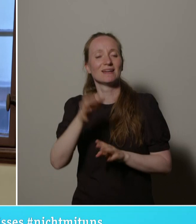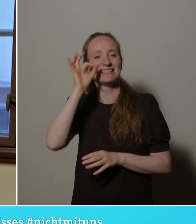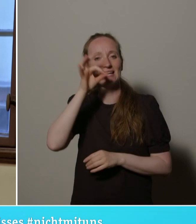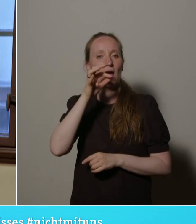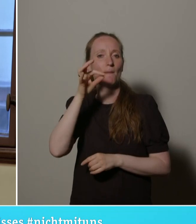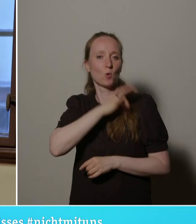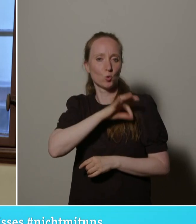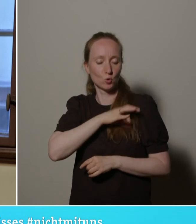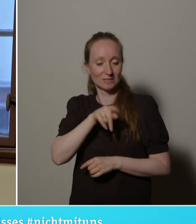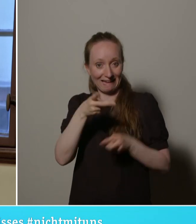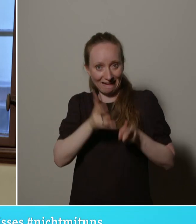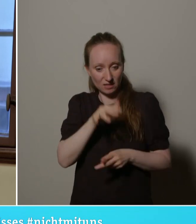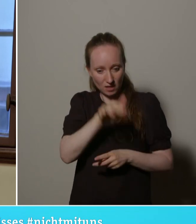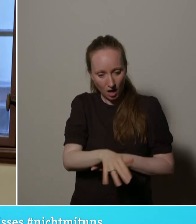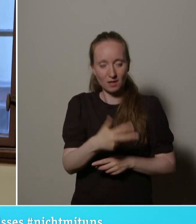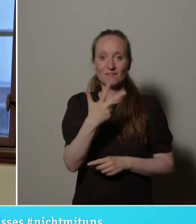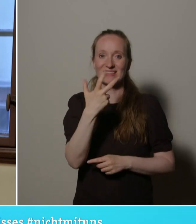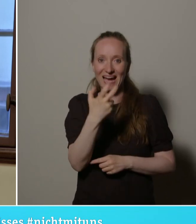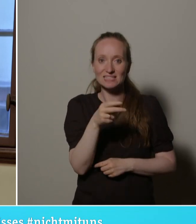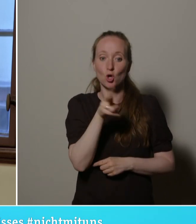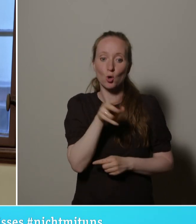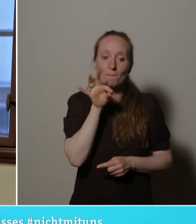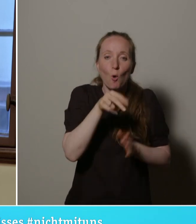hatte gerade ausgeführt, dass es in Erfurt eben